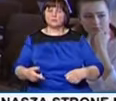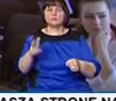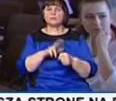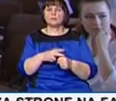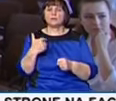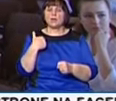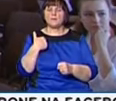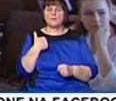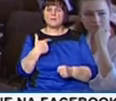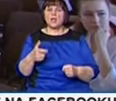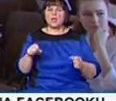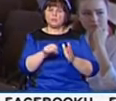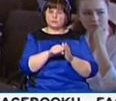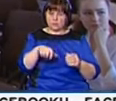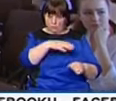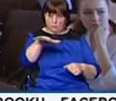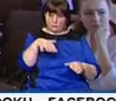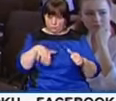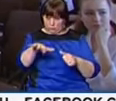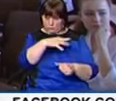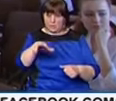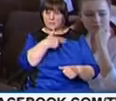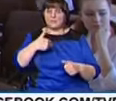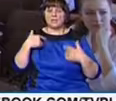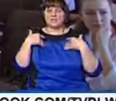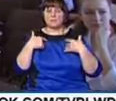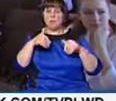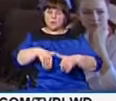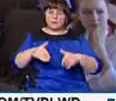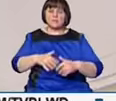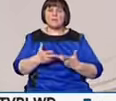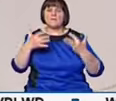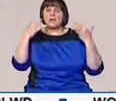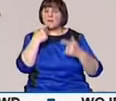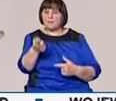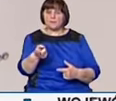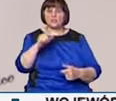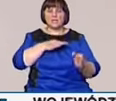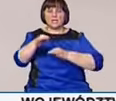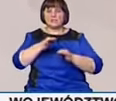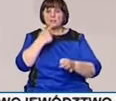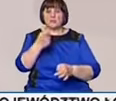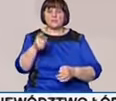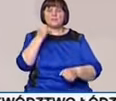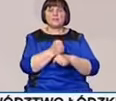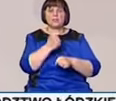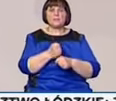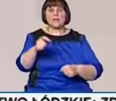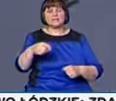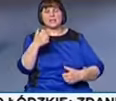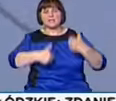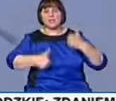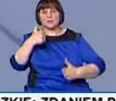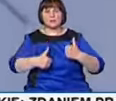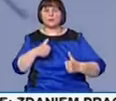które dopóki są wśród nas, są w stanie wiele nam powiedzieć. Historie opowiedziane w pracach przesłanych na konkurs